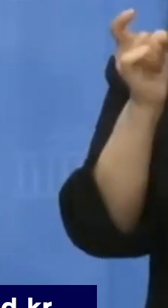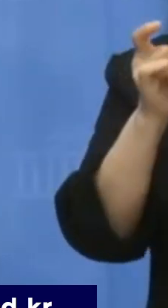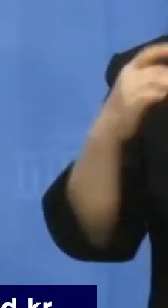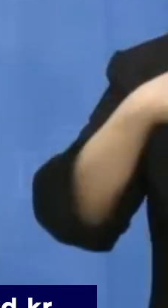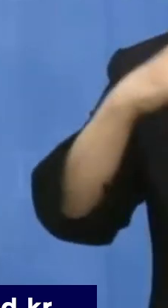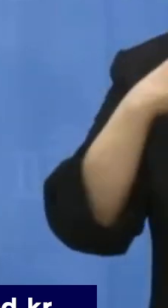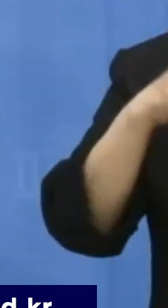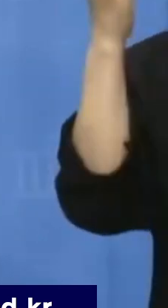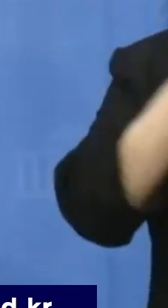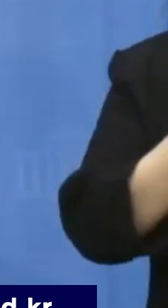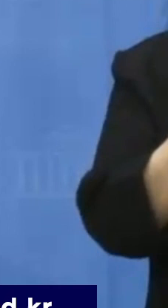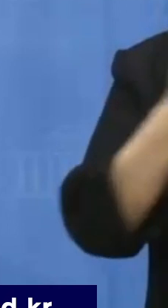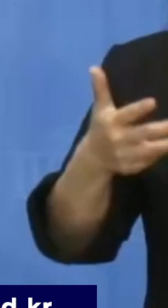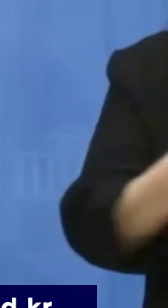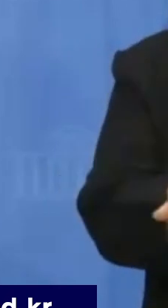달하고 있습니다.